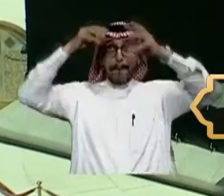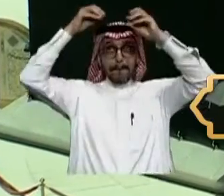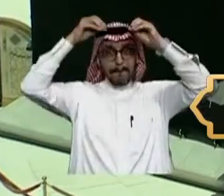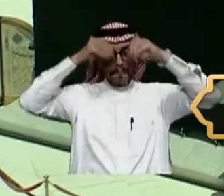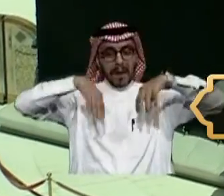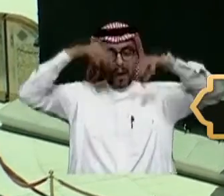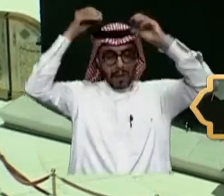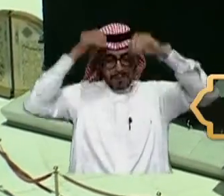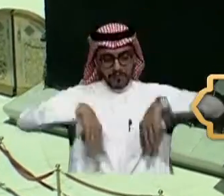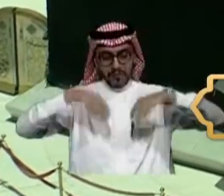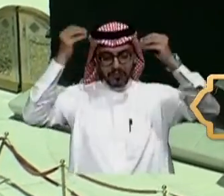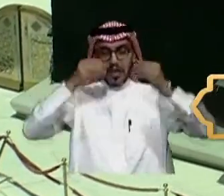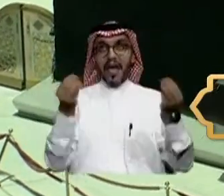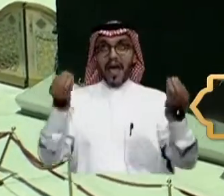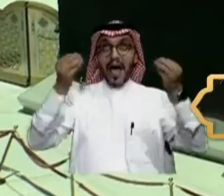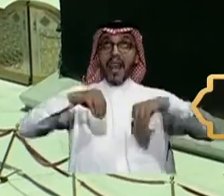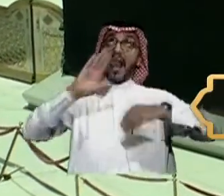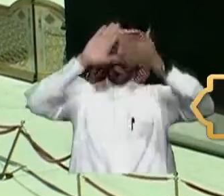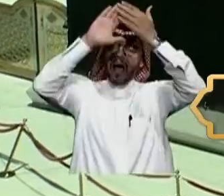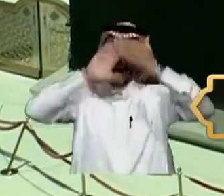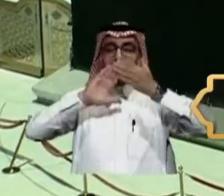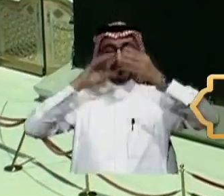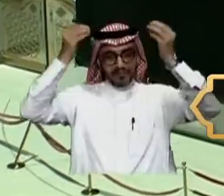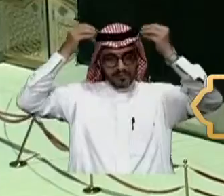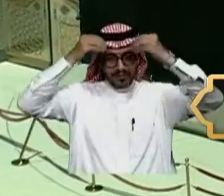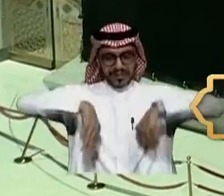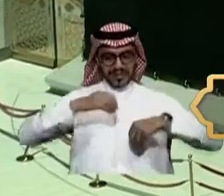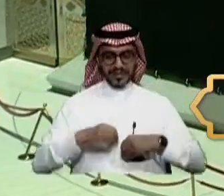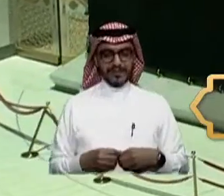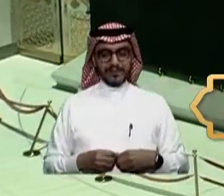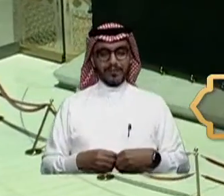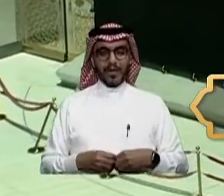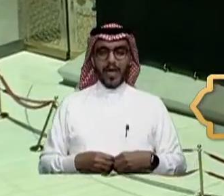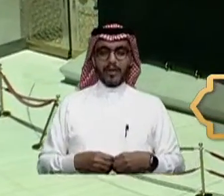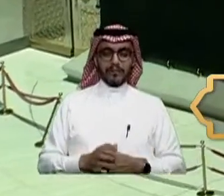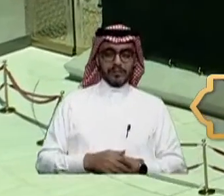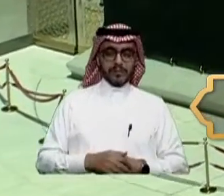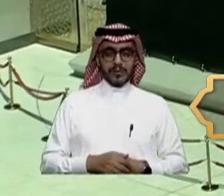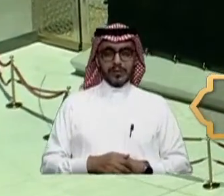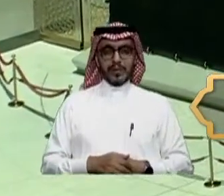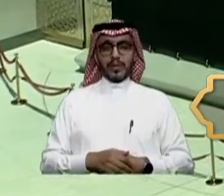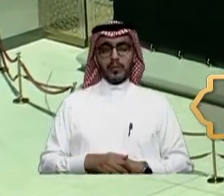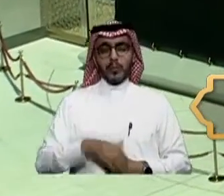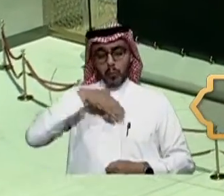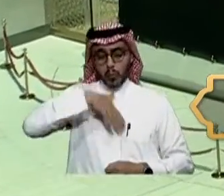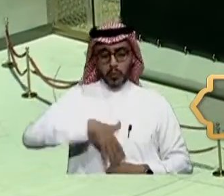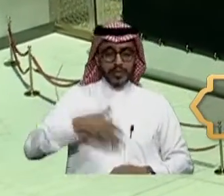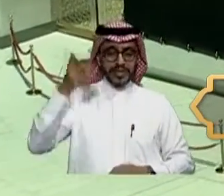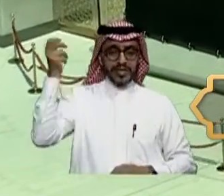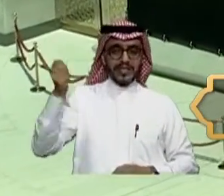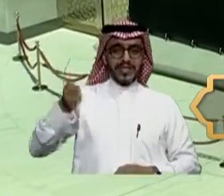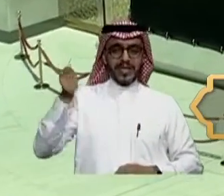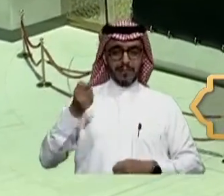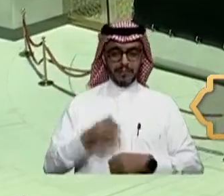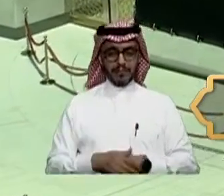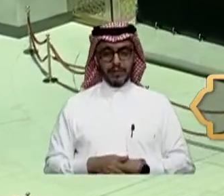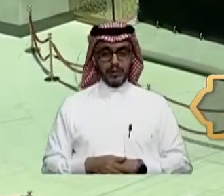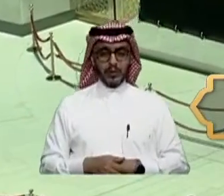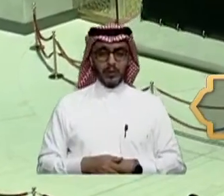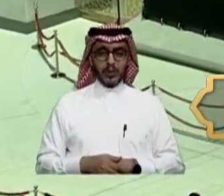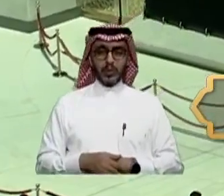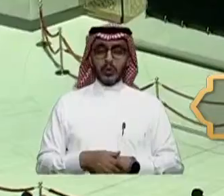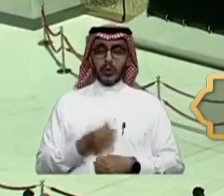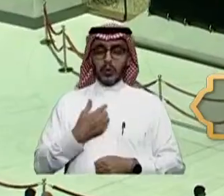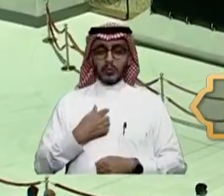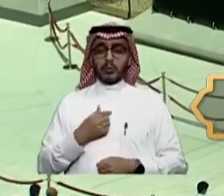على عباده فيه زائده زائده فيه على غيره فكان النبي صلى الله عليه وسلم